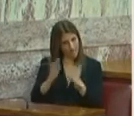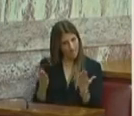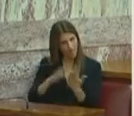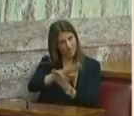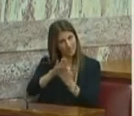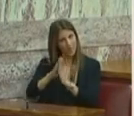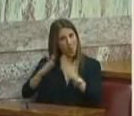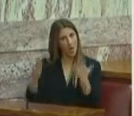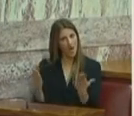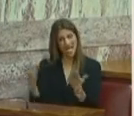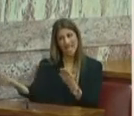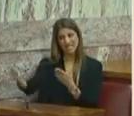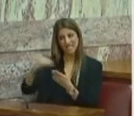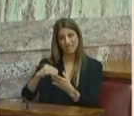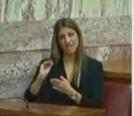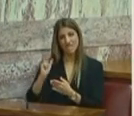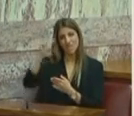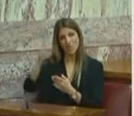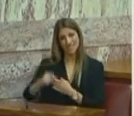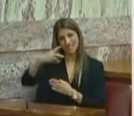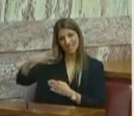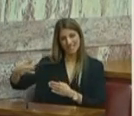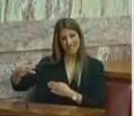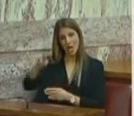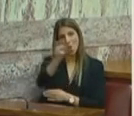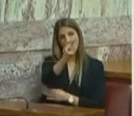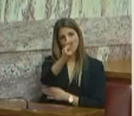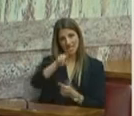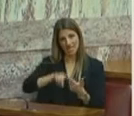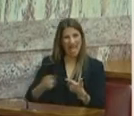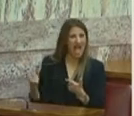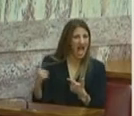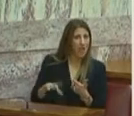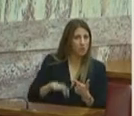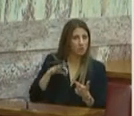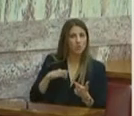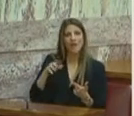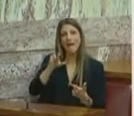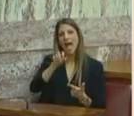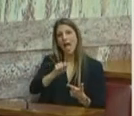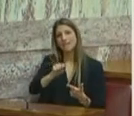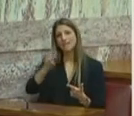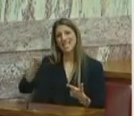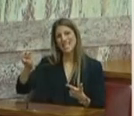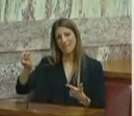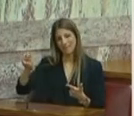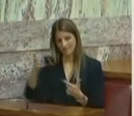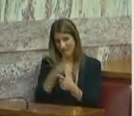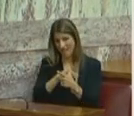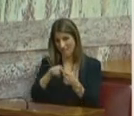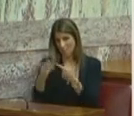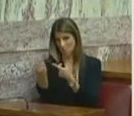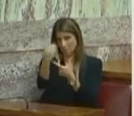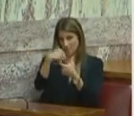ο βουλευτής του ΣΥΡΙΖΑ Χουσέιν Ζεϊμπέκ, ο ψευδομουφτής Αχμέτ Μέτε, στην οποία τελετή